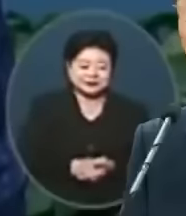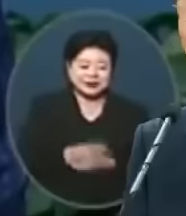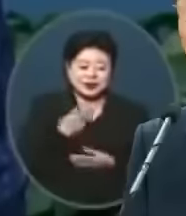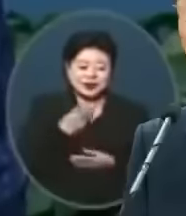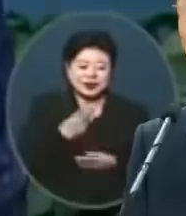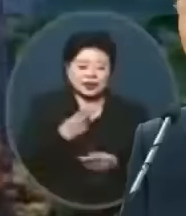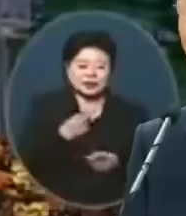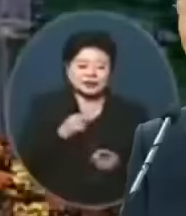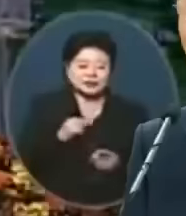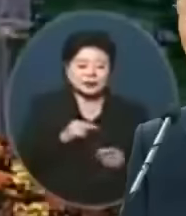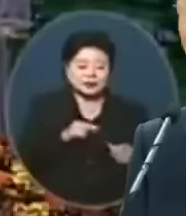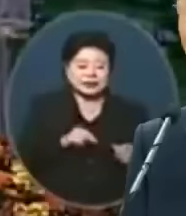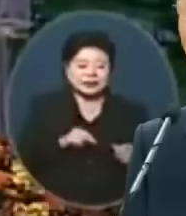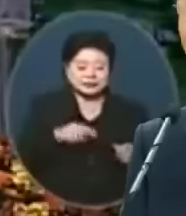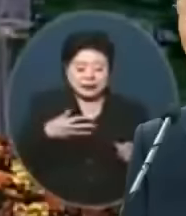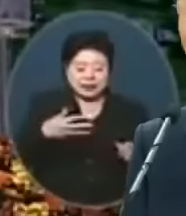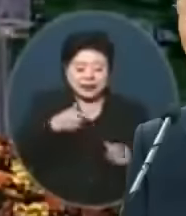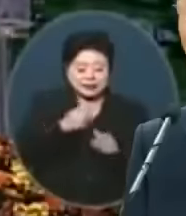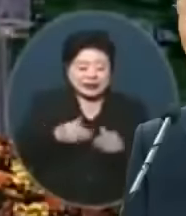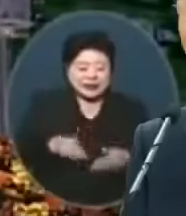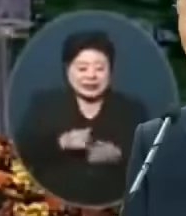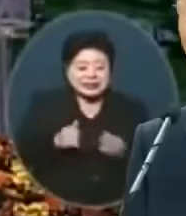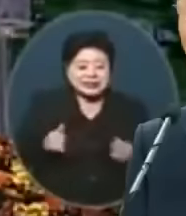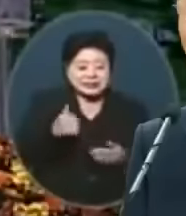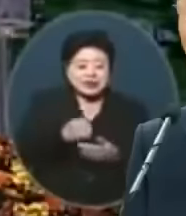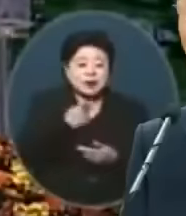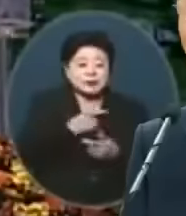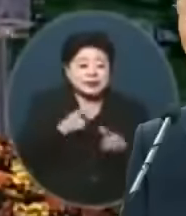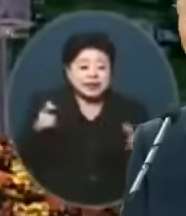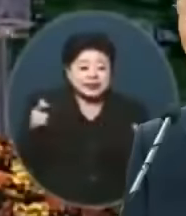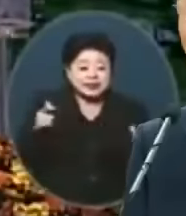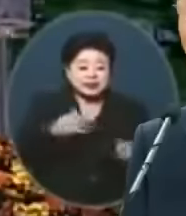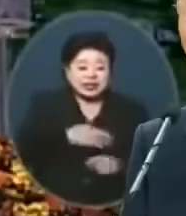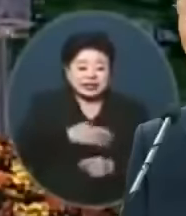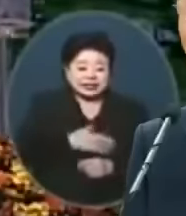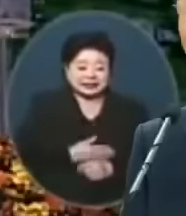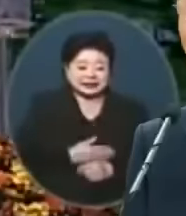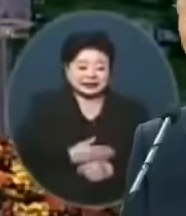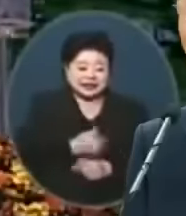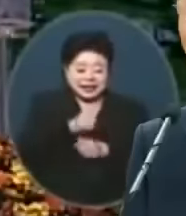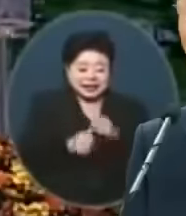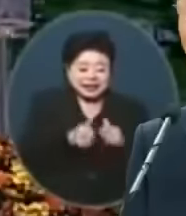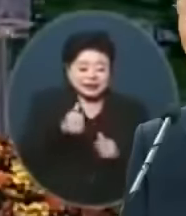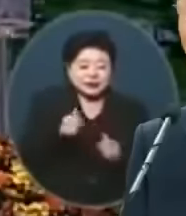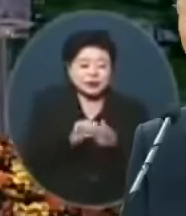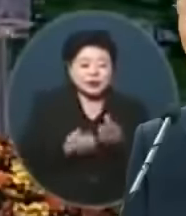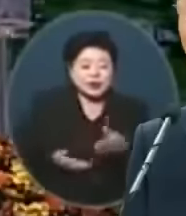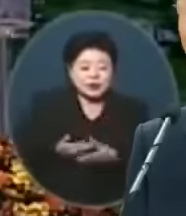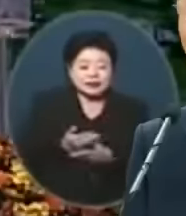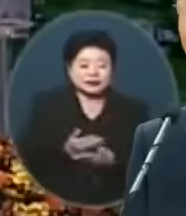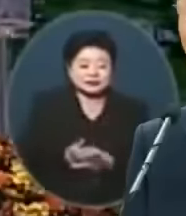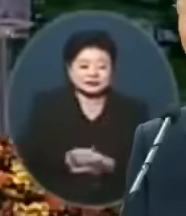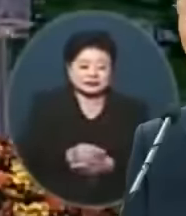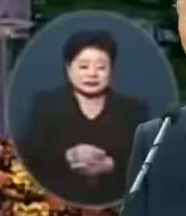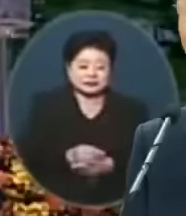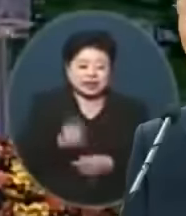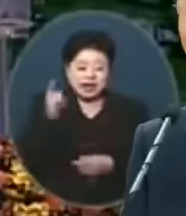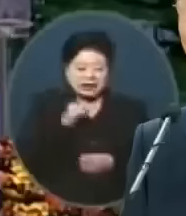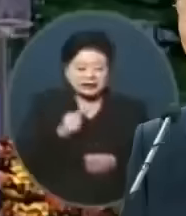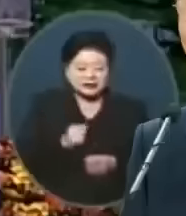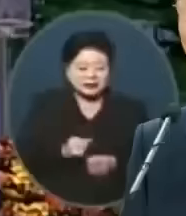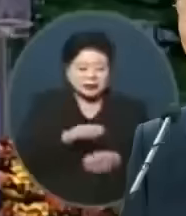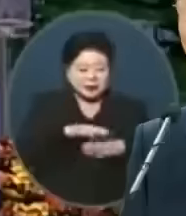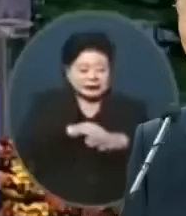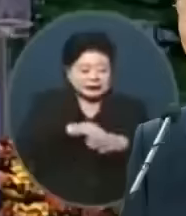요한일서 5장 18절에 하나님께로부터 난 자는 다 범죄하지 아니하는 줄을 우리가 아노라. 하나님께로부터 나신 자가 그를 지키시며 악한 자가 그를